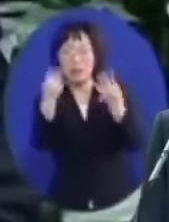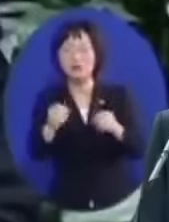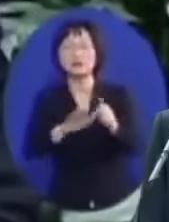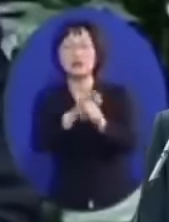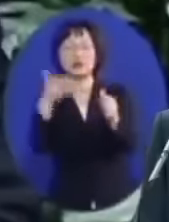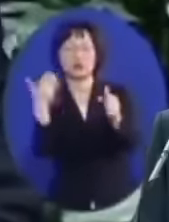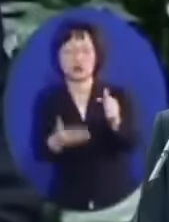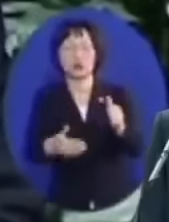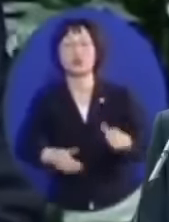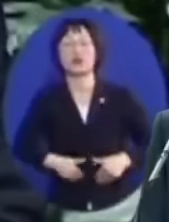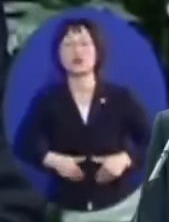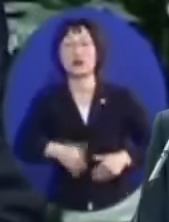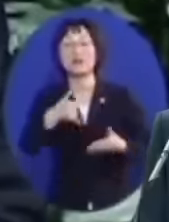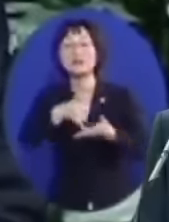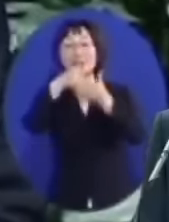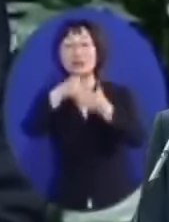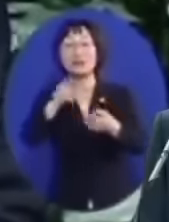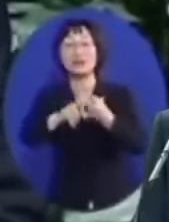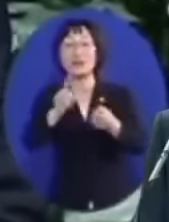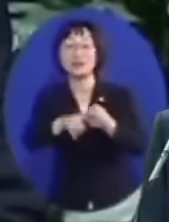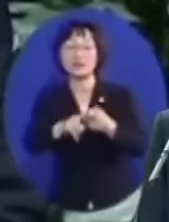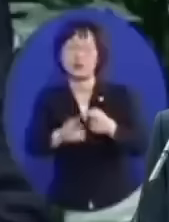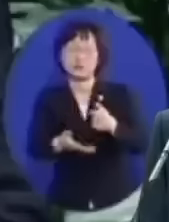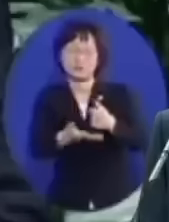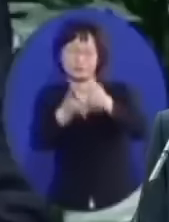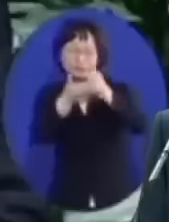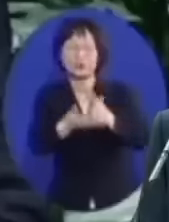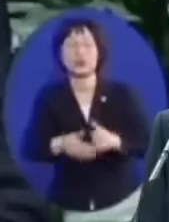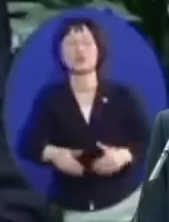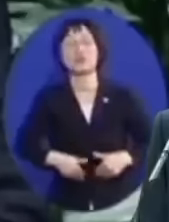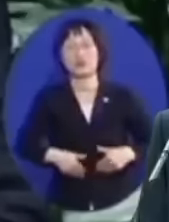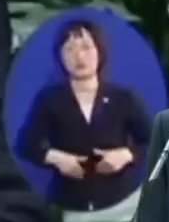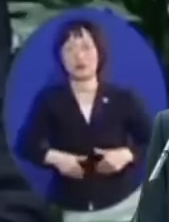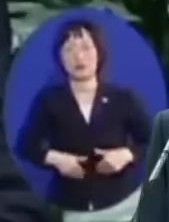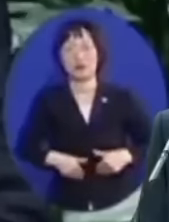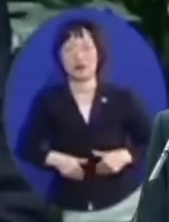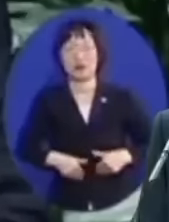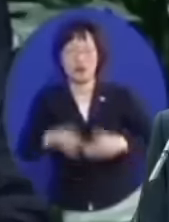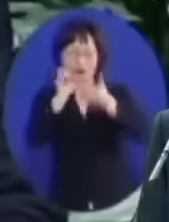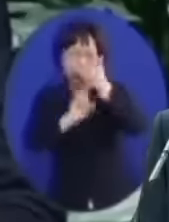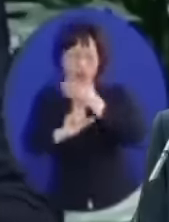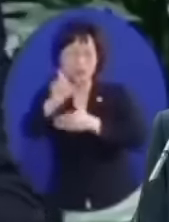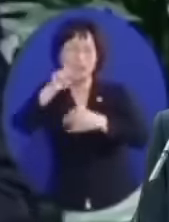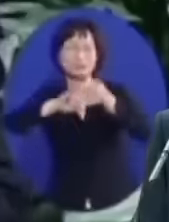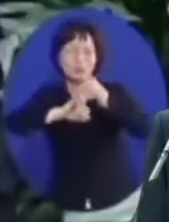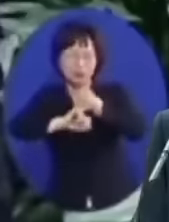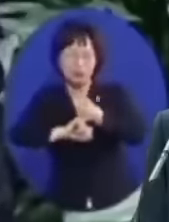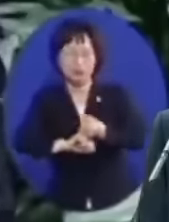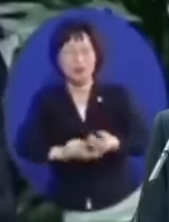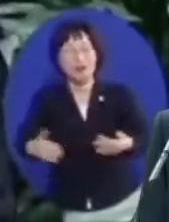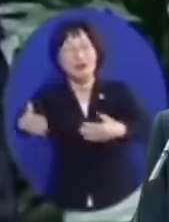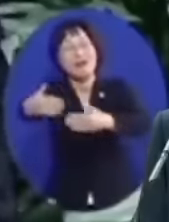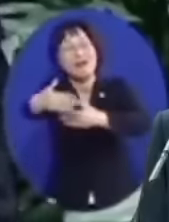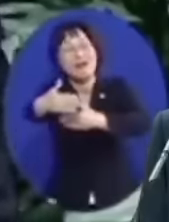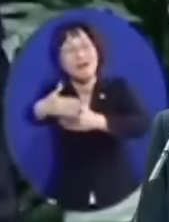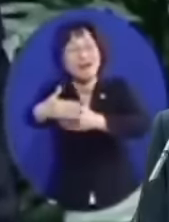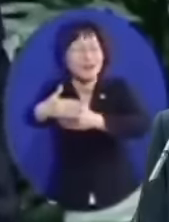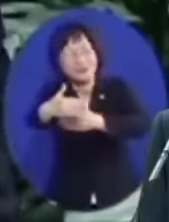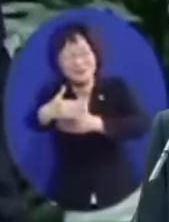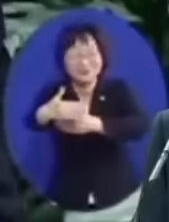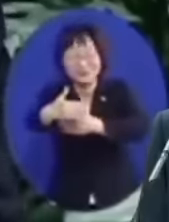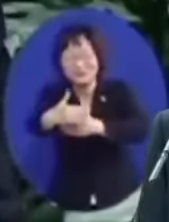것입니다. 인격적인 대우를 해주는 것이 필요합니다. 아침마다 일어나면 끌어안고 스킨십 얼굴도